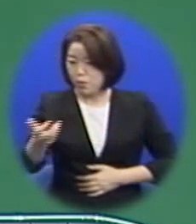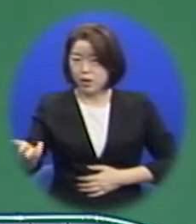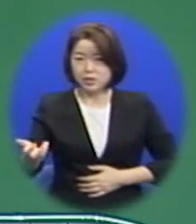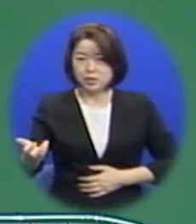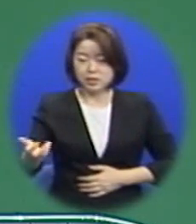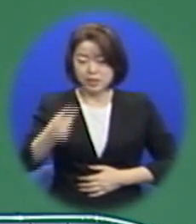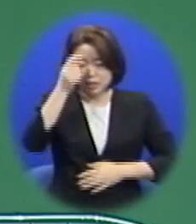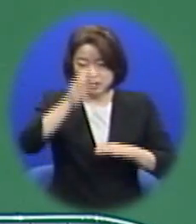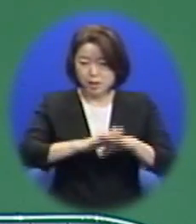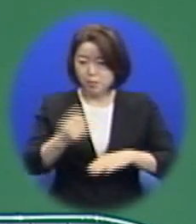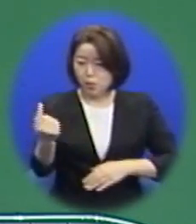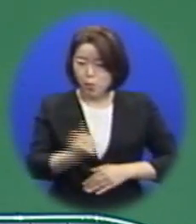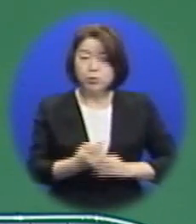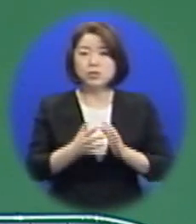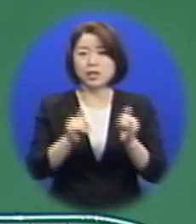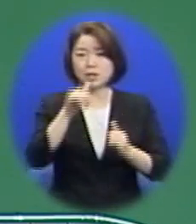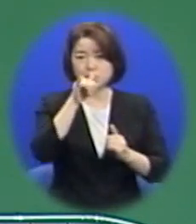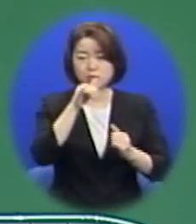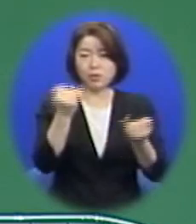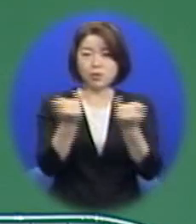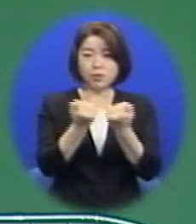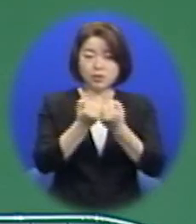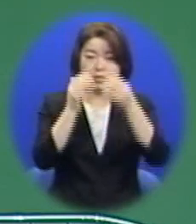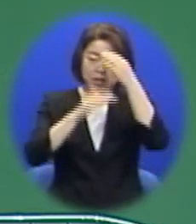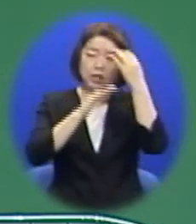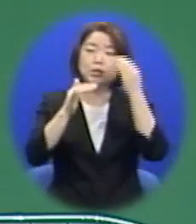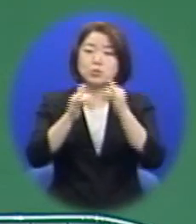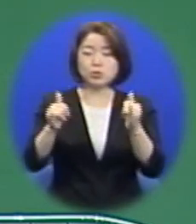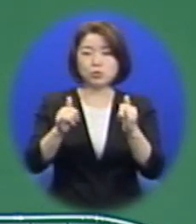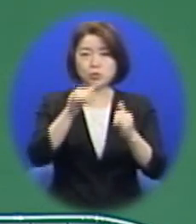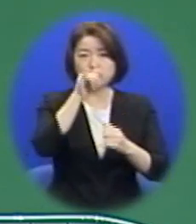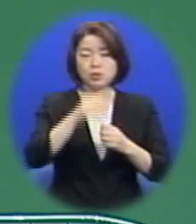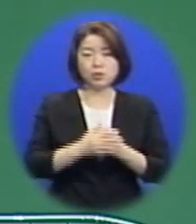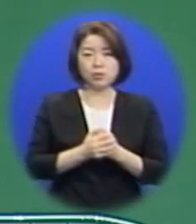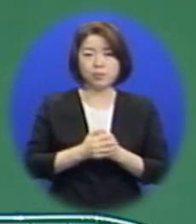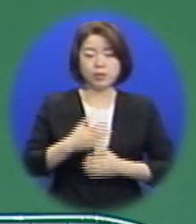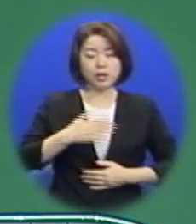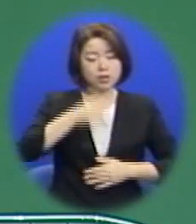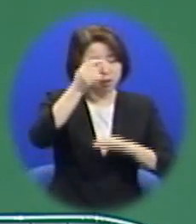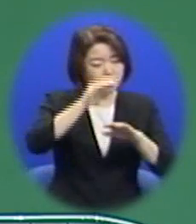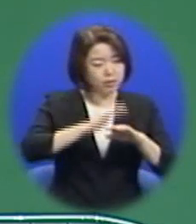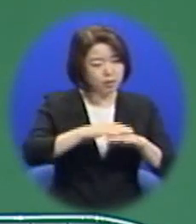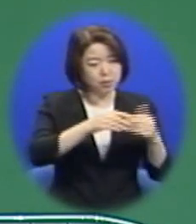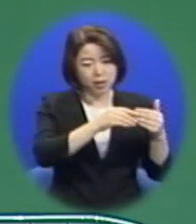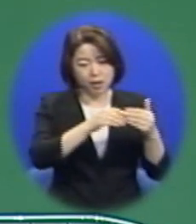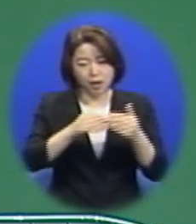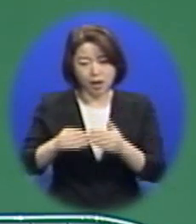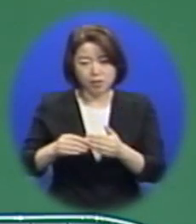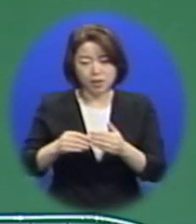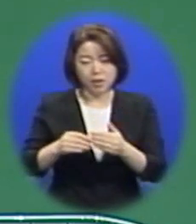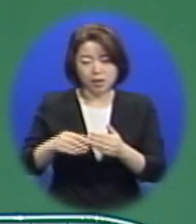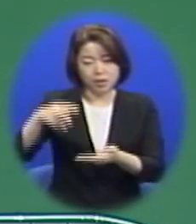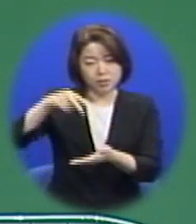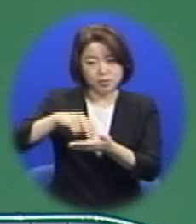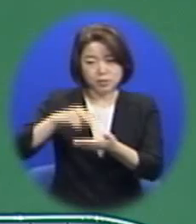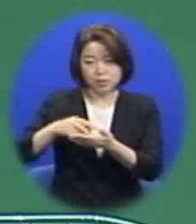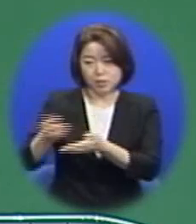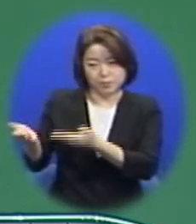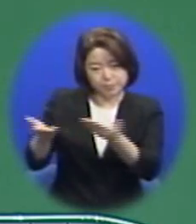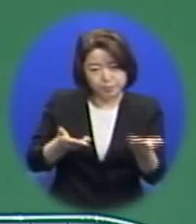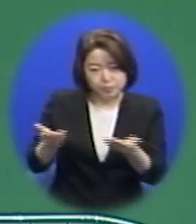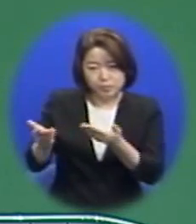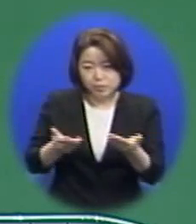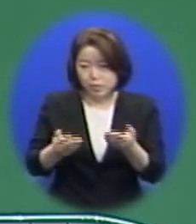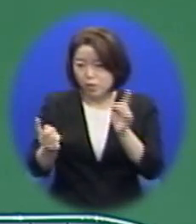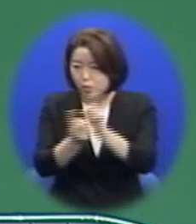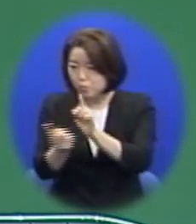여자 성도님이십니다. 하루는 제가 예배 안내를 서면서 성도들을 맞이하는데 그분이